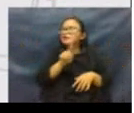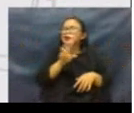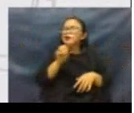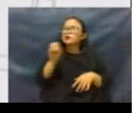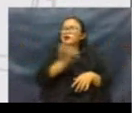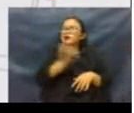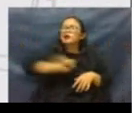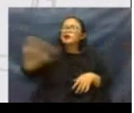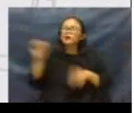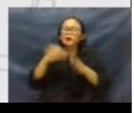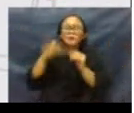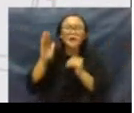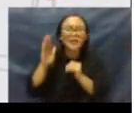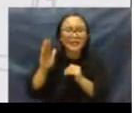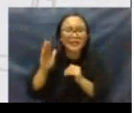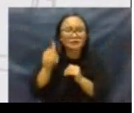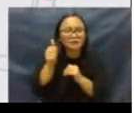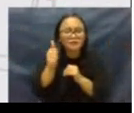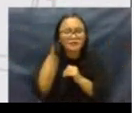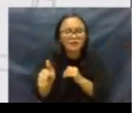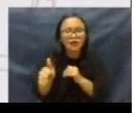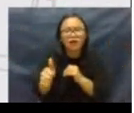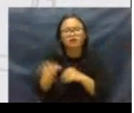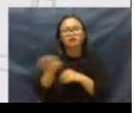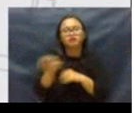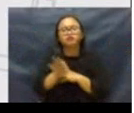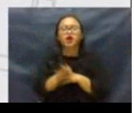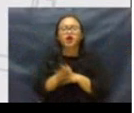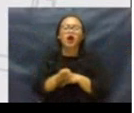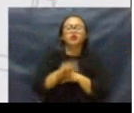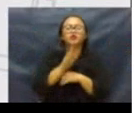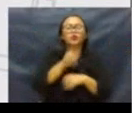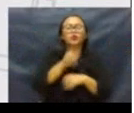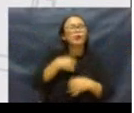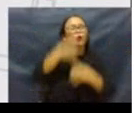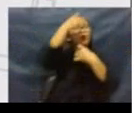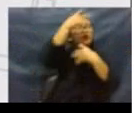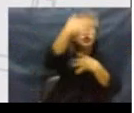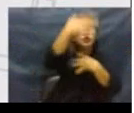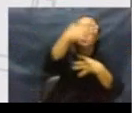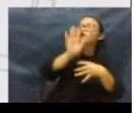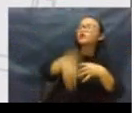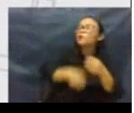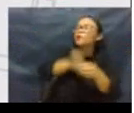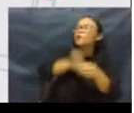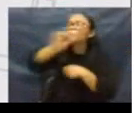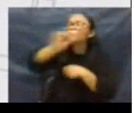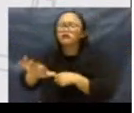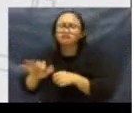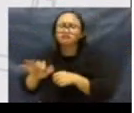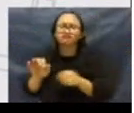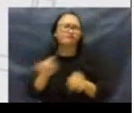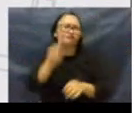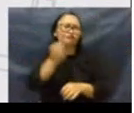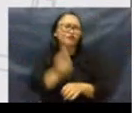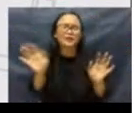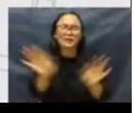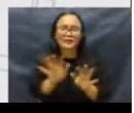Tidak perlu untuk menjadi seorang yang benar-benar profesional yang bisa punya audiens tidak perlu